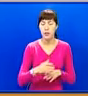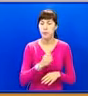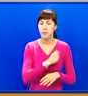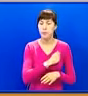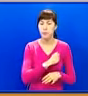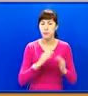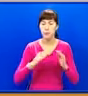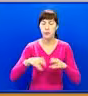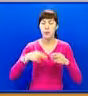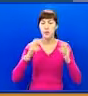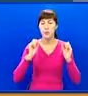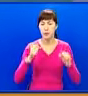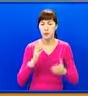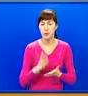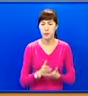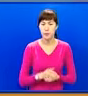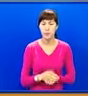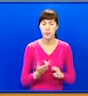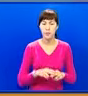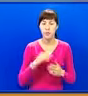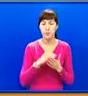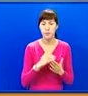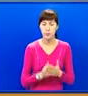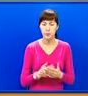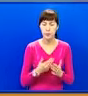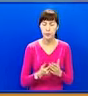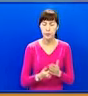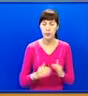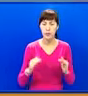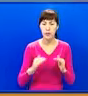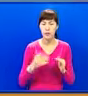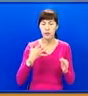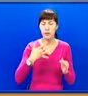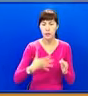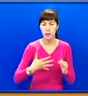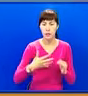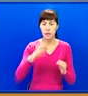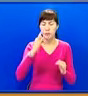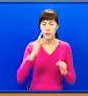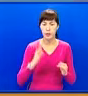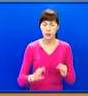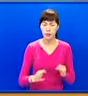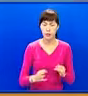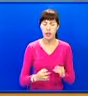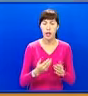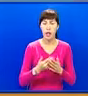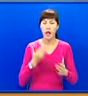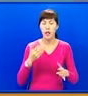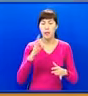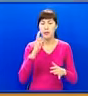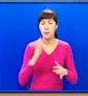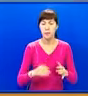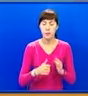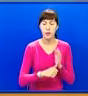әскерилерге баспана алуға мүмкіндік береді. Аталған бағдарлама бойынша ұсынылатын тұрғын үй заемы 5% жылдық мөлшерлемемен беріледі. Алдын ала заемның